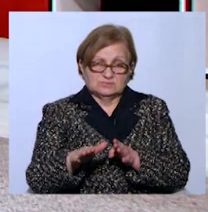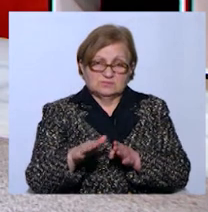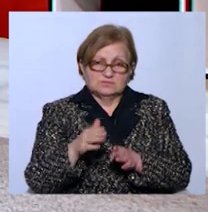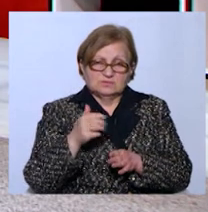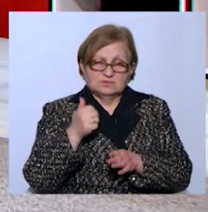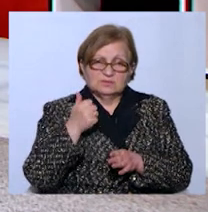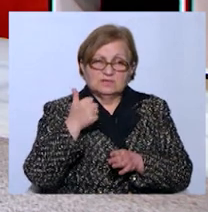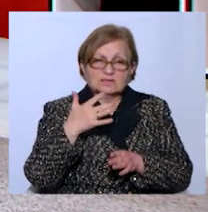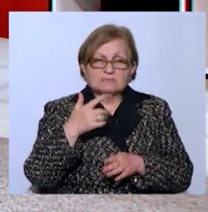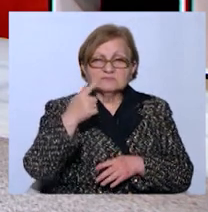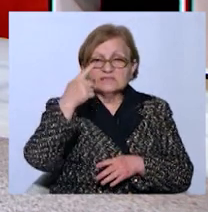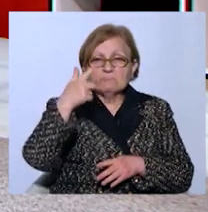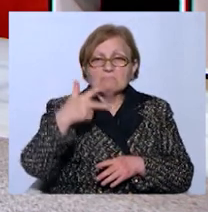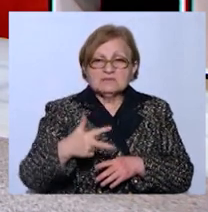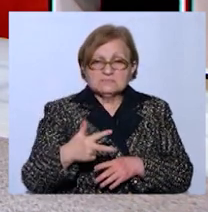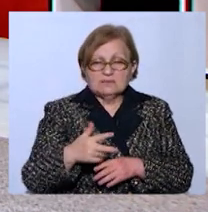რამდენი მესამედია?